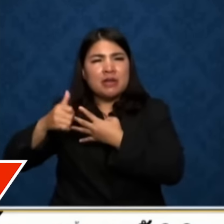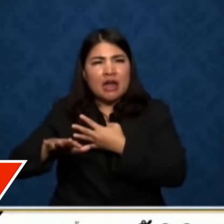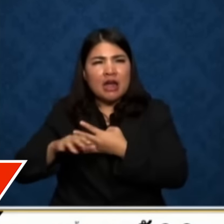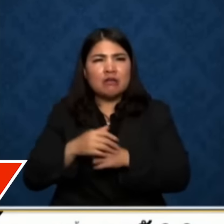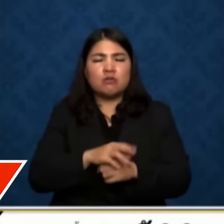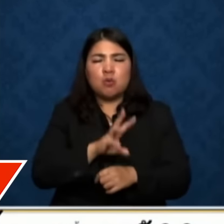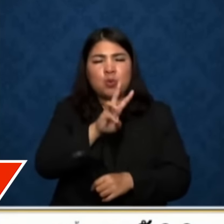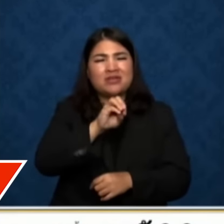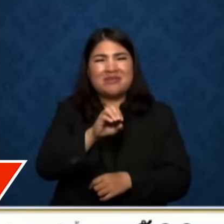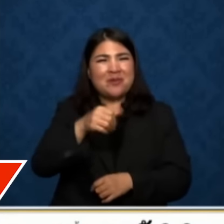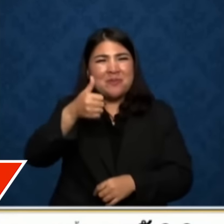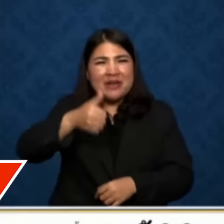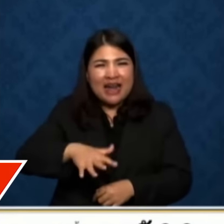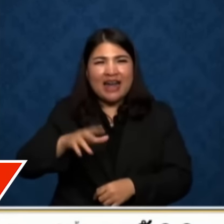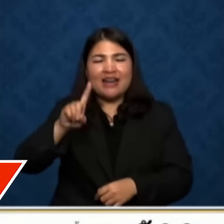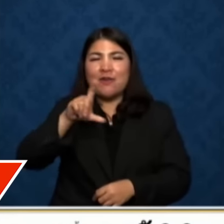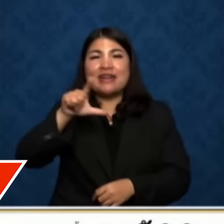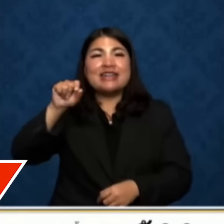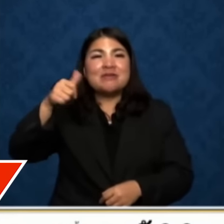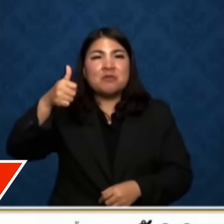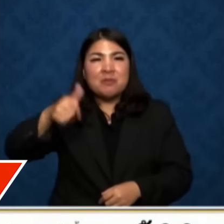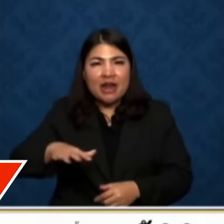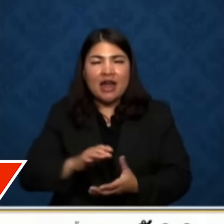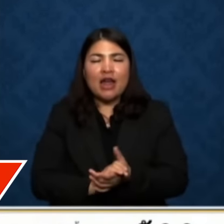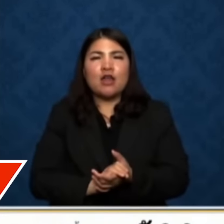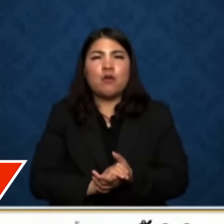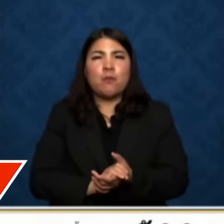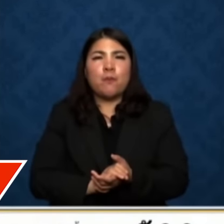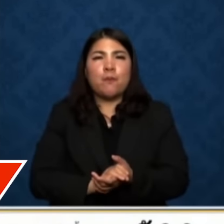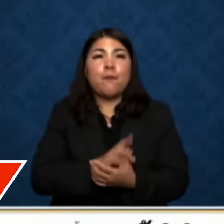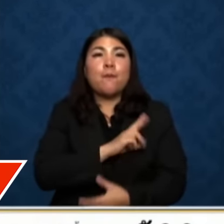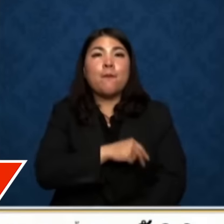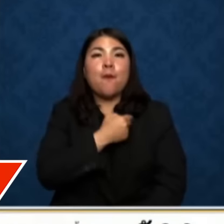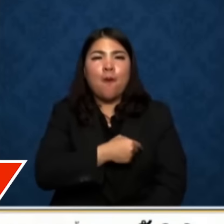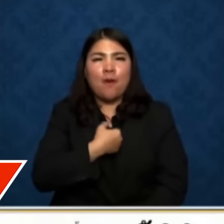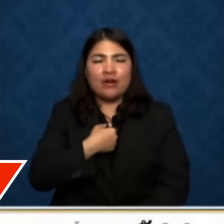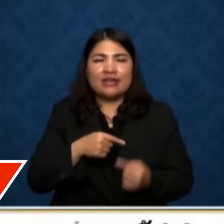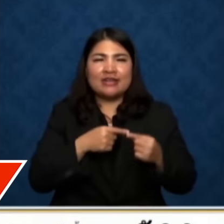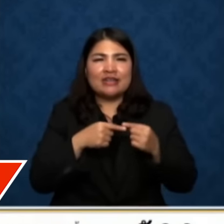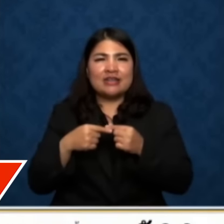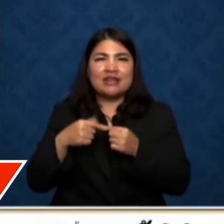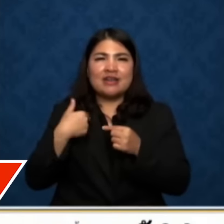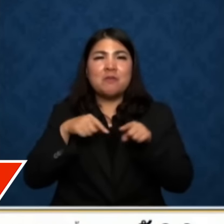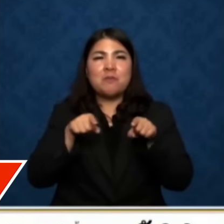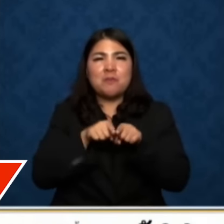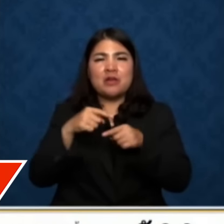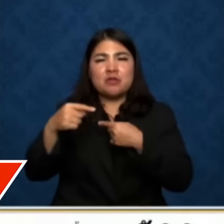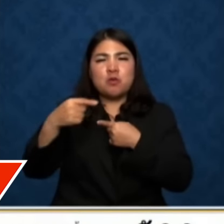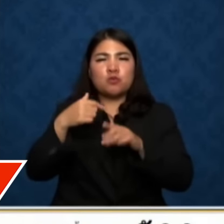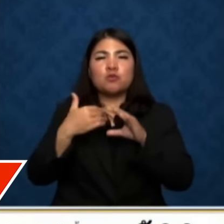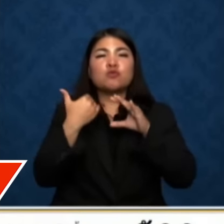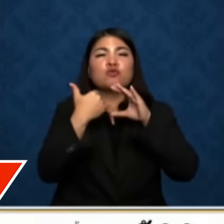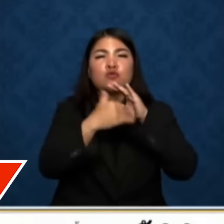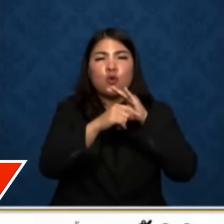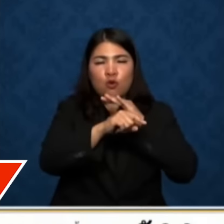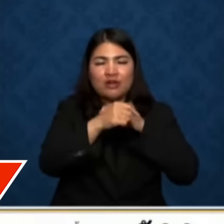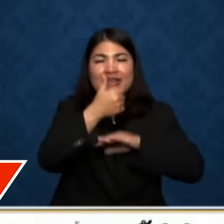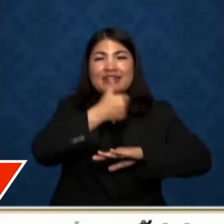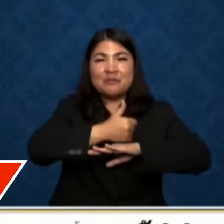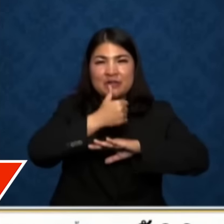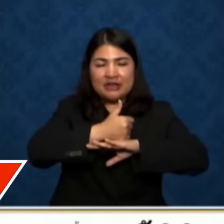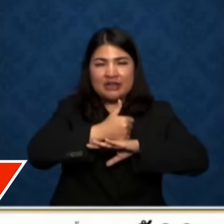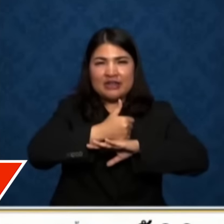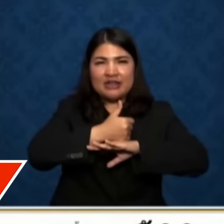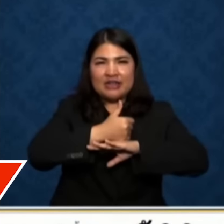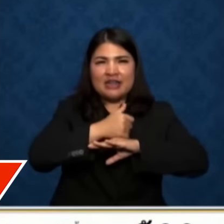ยังกลับเข้าเรือนจำไม่ได้คุณหมอเสนอมาครับผ่านผบ.ผบ.กรณีทำหน้าที่เป็นเมสเซนเจอร์ครับส่งให้ท่านทิพดีทำประกอบรายงาน